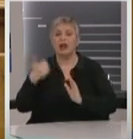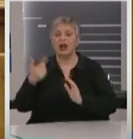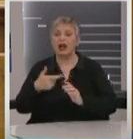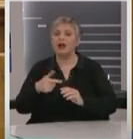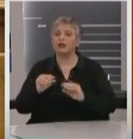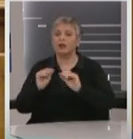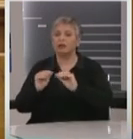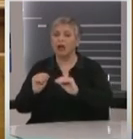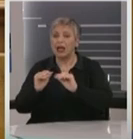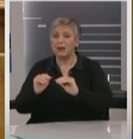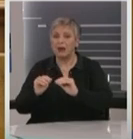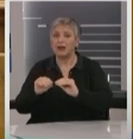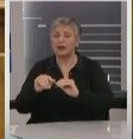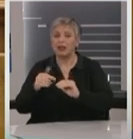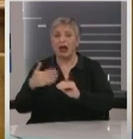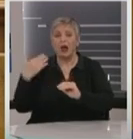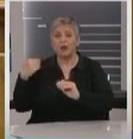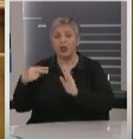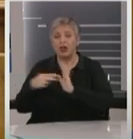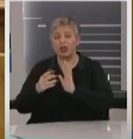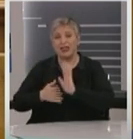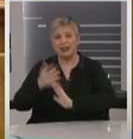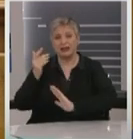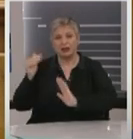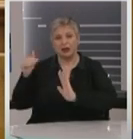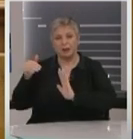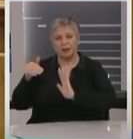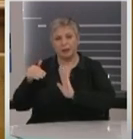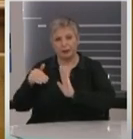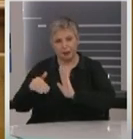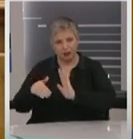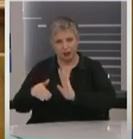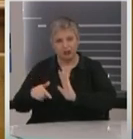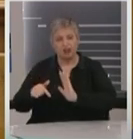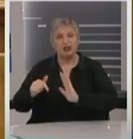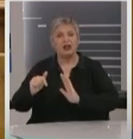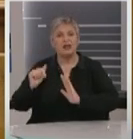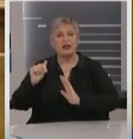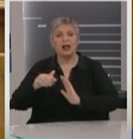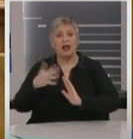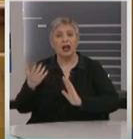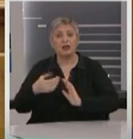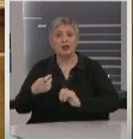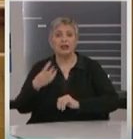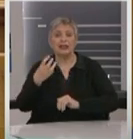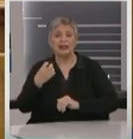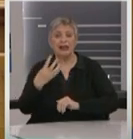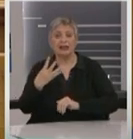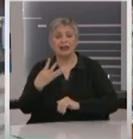εκπαιδευτικών δαπανών που ξεκίνησε από το 2011 με τη μείωση στην πενταετία σωρευτικά να έχει φτάσει στο